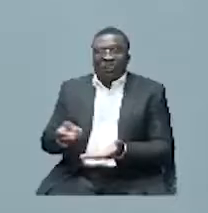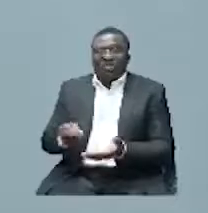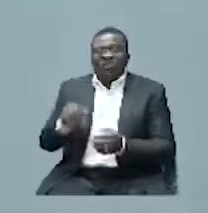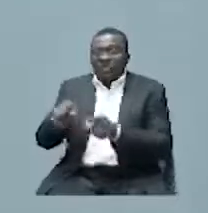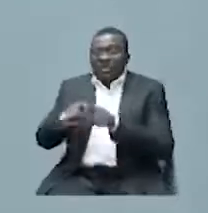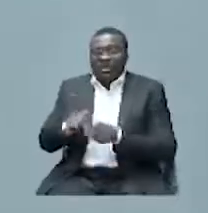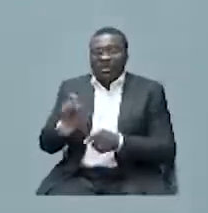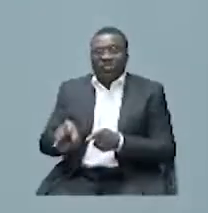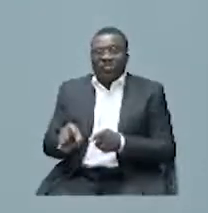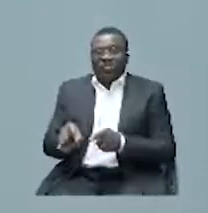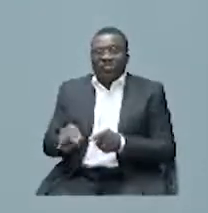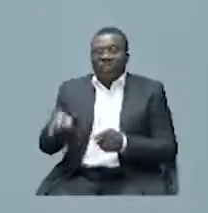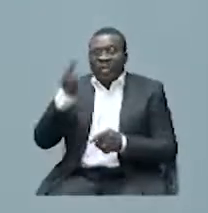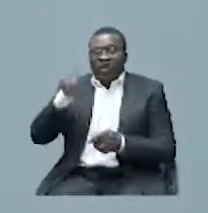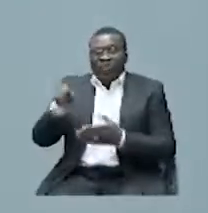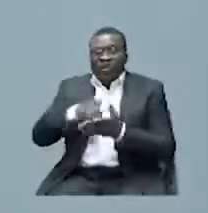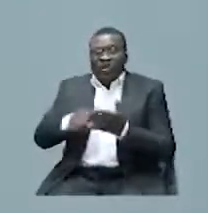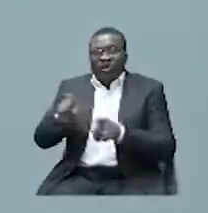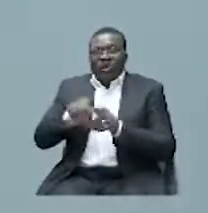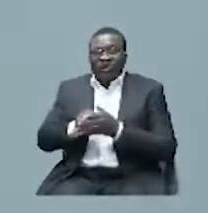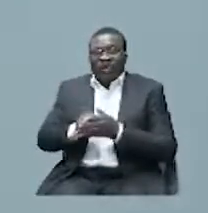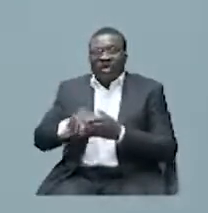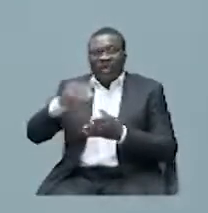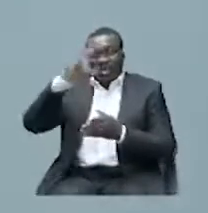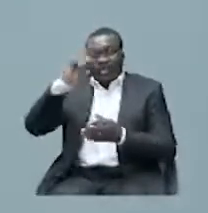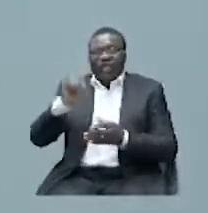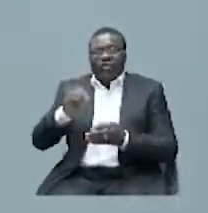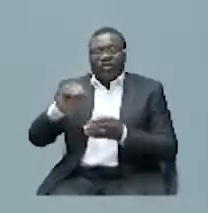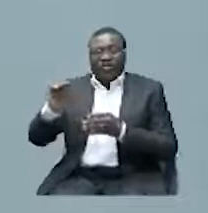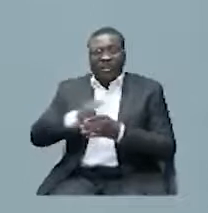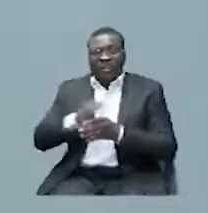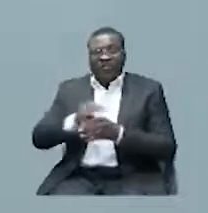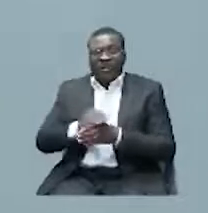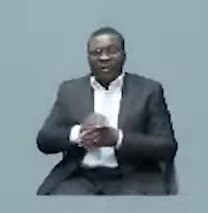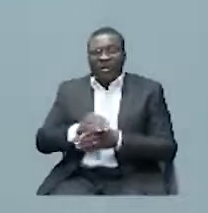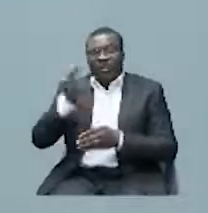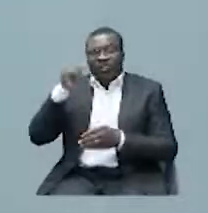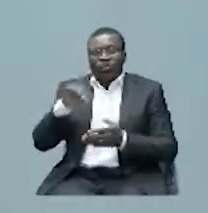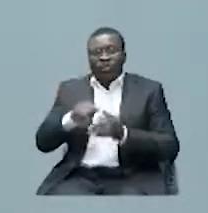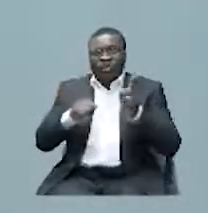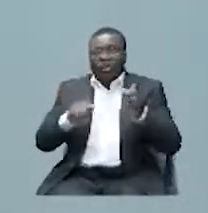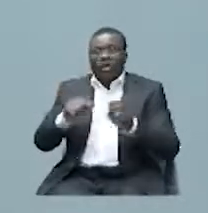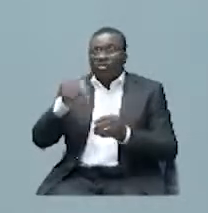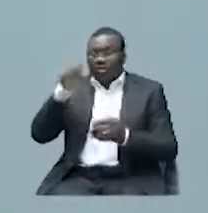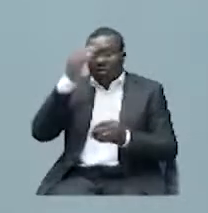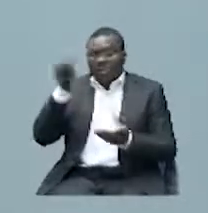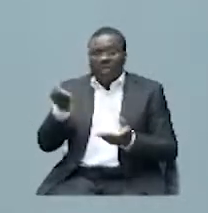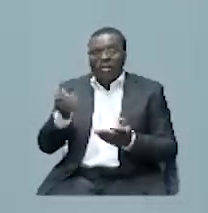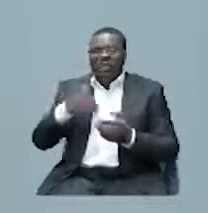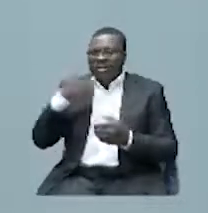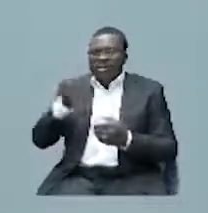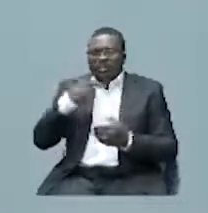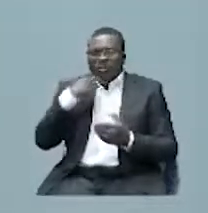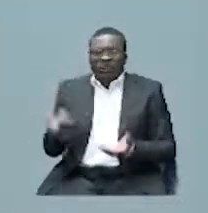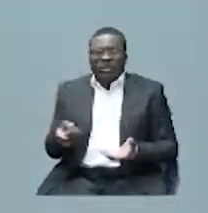C'est ainsi que, pour corriger cela, des hommes d'opérateurs économiques et moi, en tout cas en ce qui me concerne, j'ai souvent, je le dis et